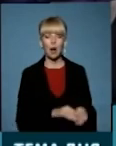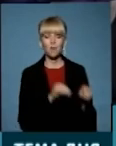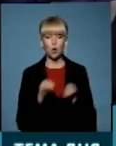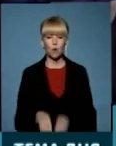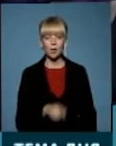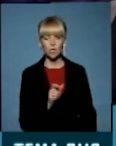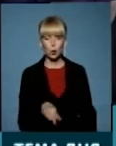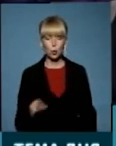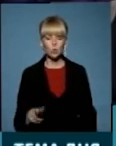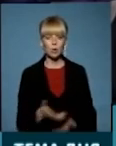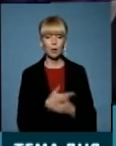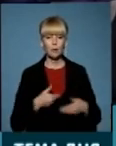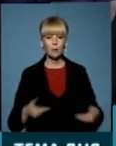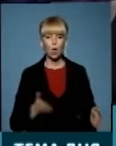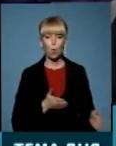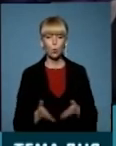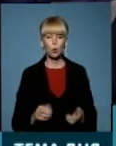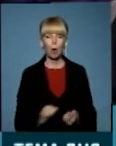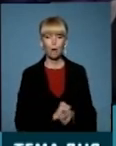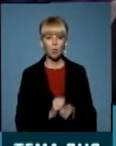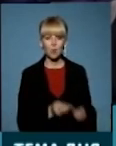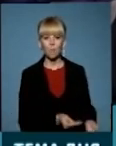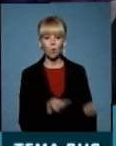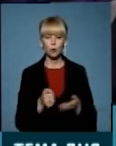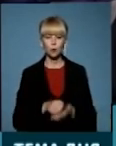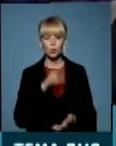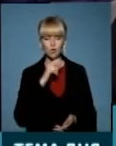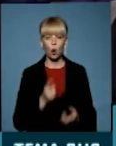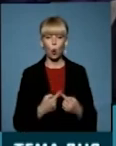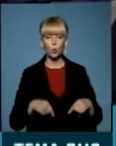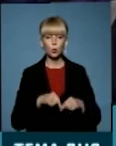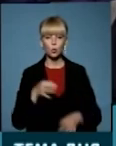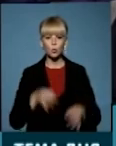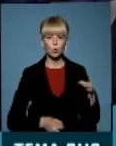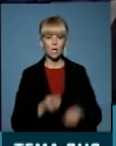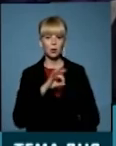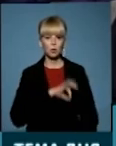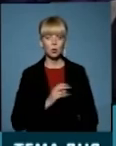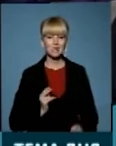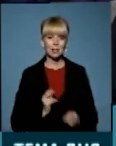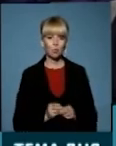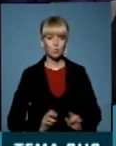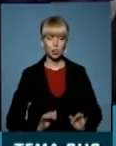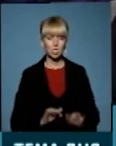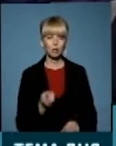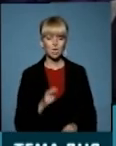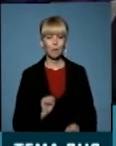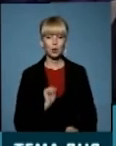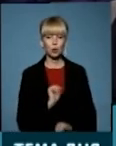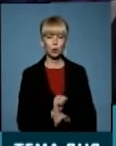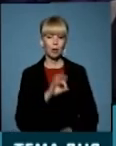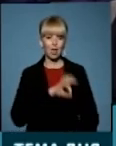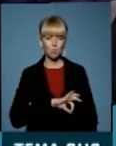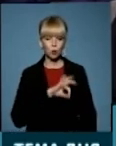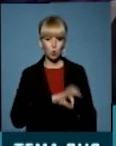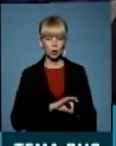людей, ми готуємо матеріали та подаємо до Чернівецького окружного суду для застосування запобіжних заходів для призупинення